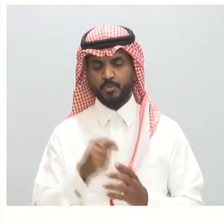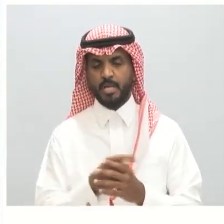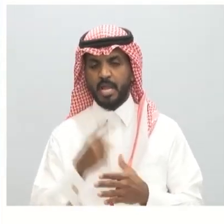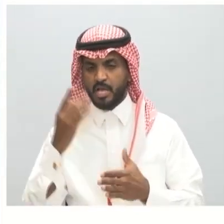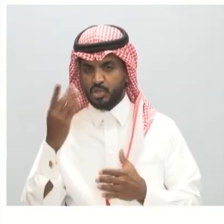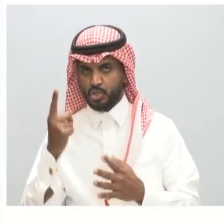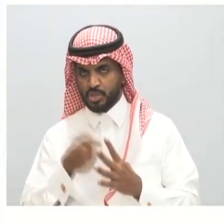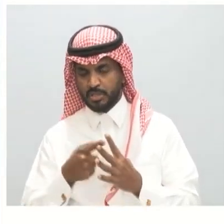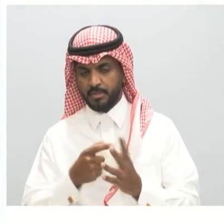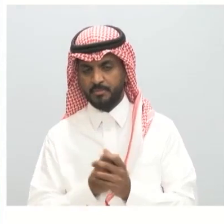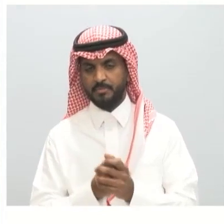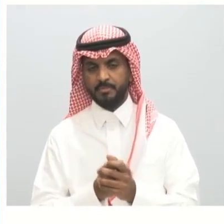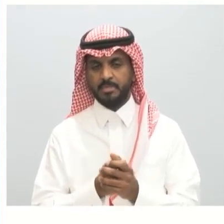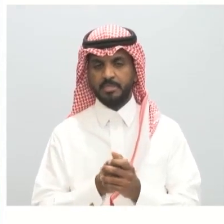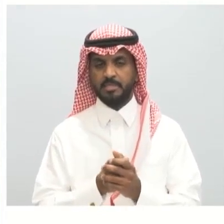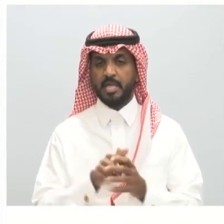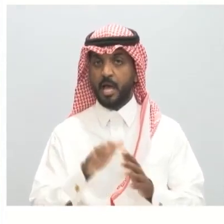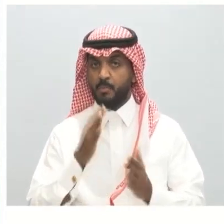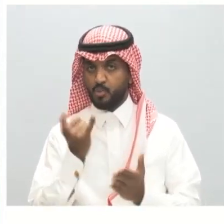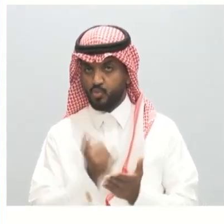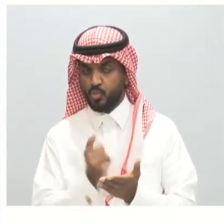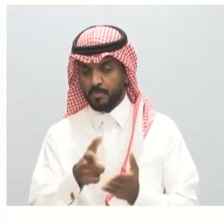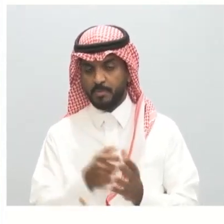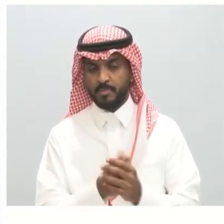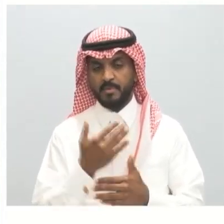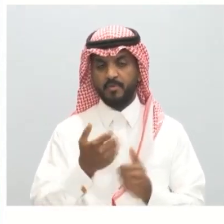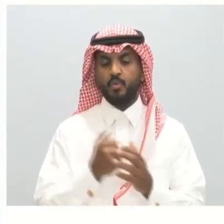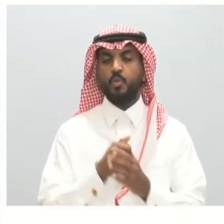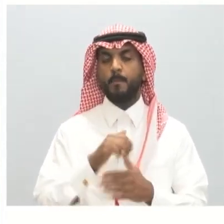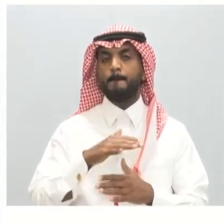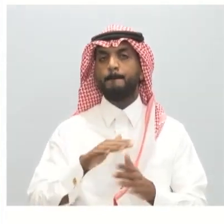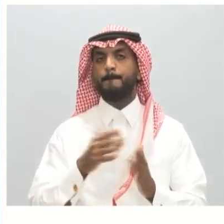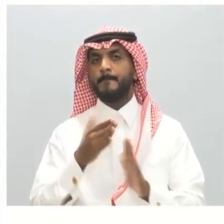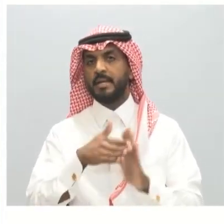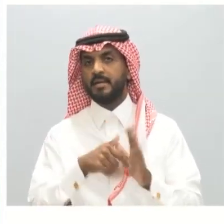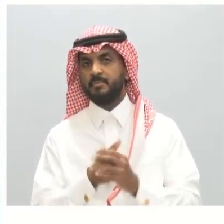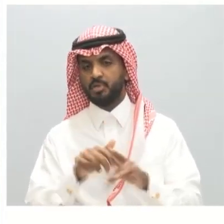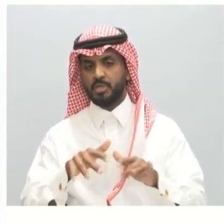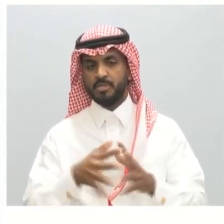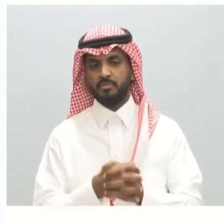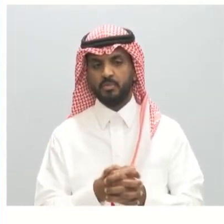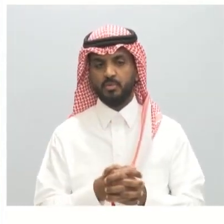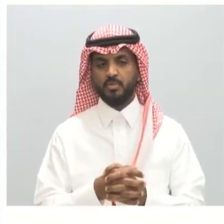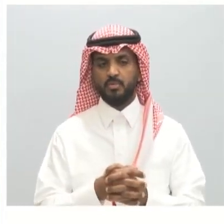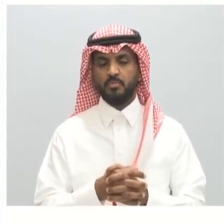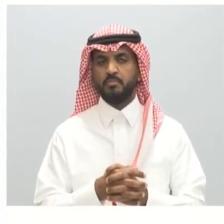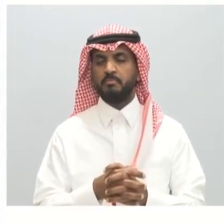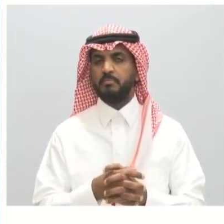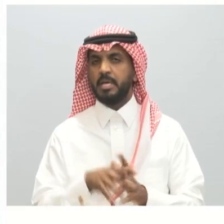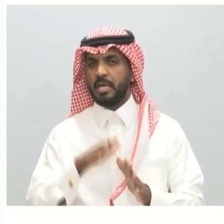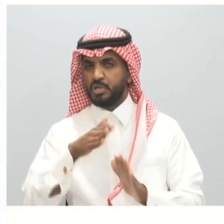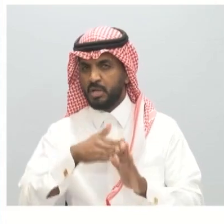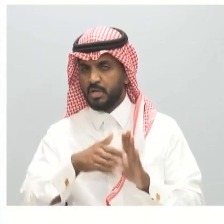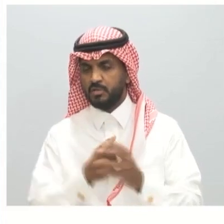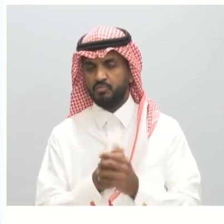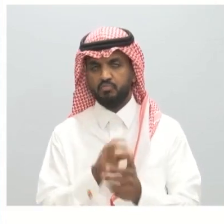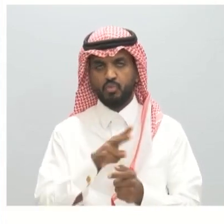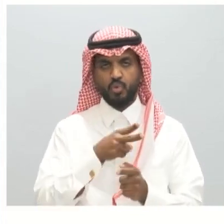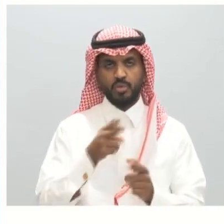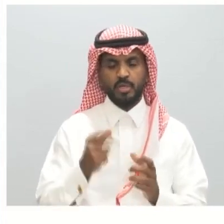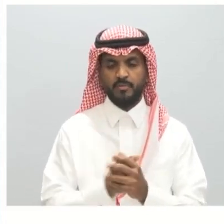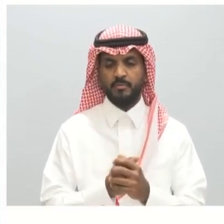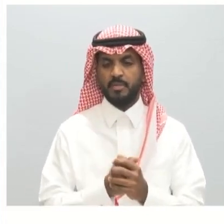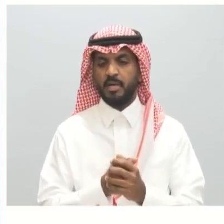التحكم فيما يفعله البرنامج برنامج الحاسوب وتجعل الحاسب يقوم باجراءات مختلفه بناء على العبارات